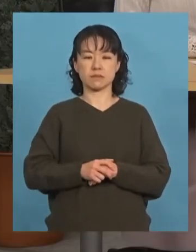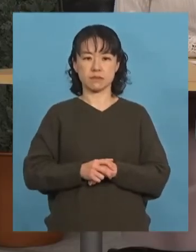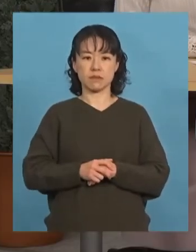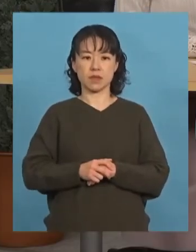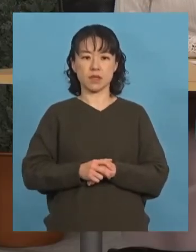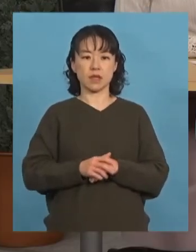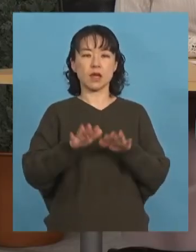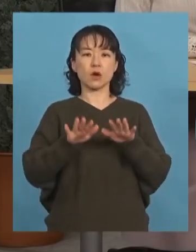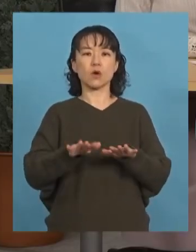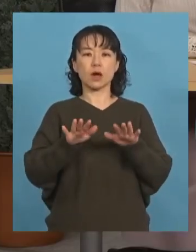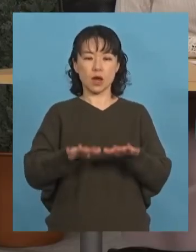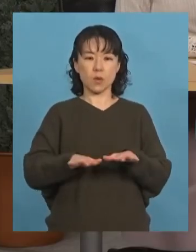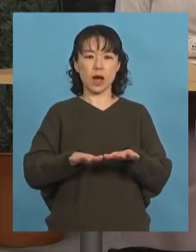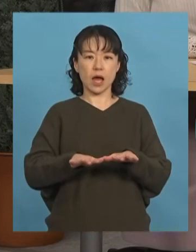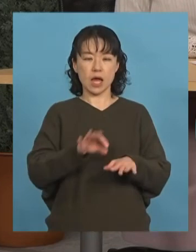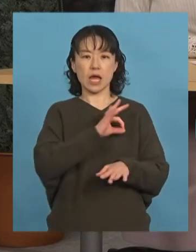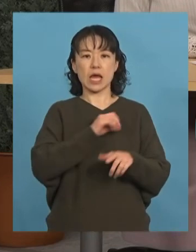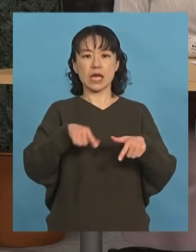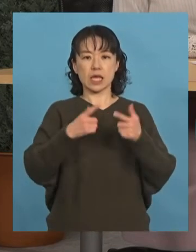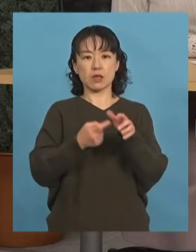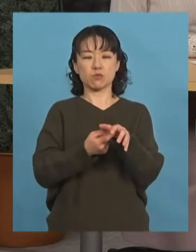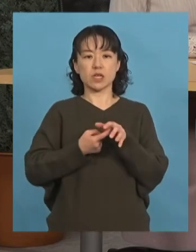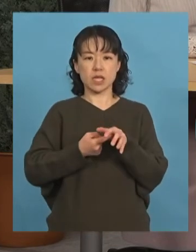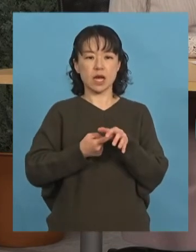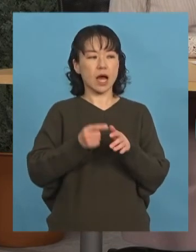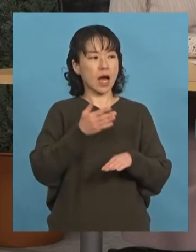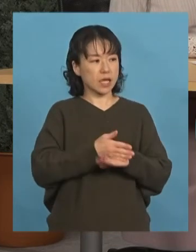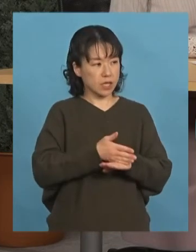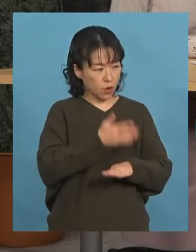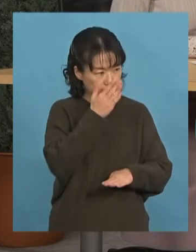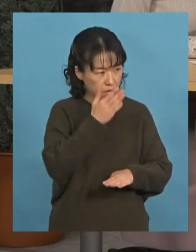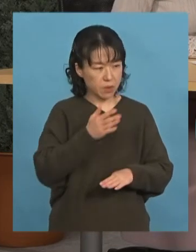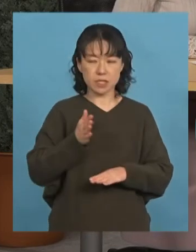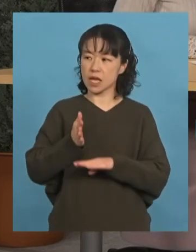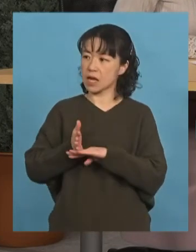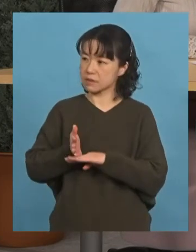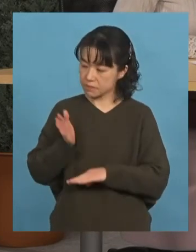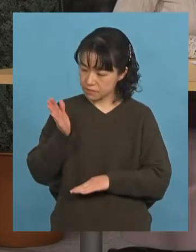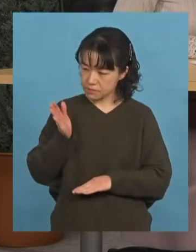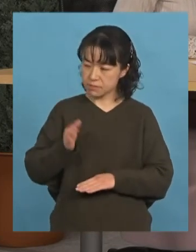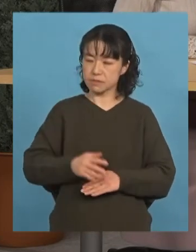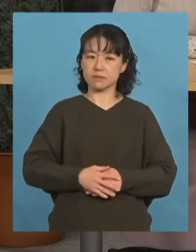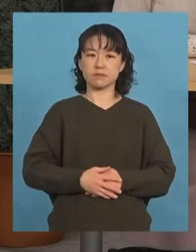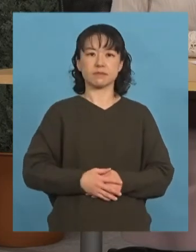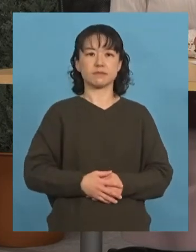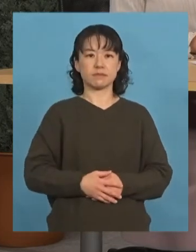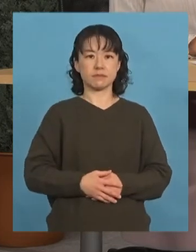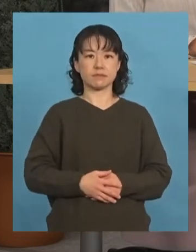今回は木村さんにお話もお伺いしました。ありがとうございました。 ありがとうございました。